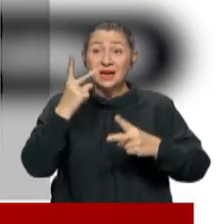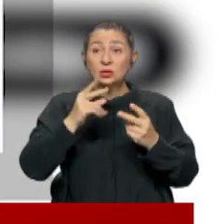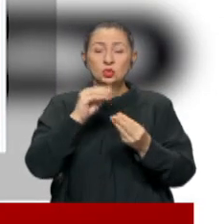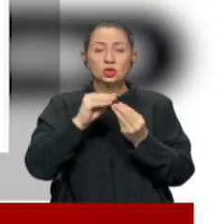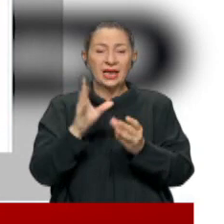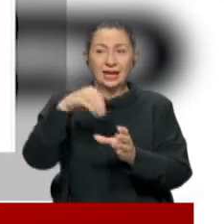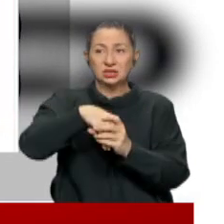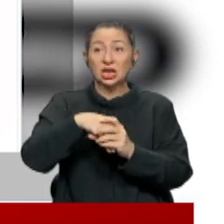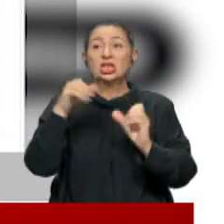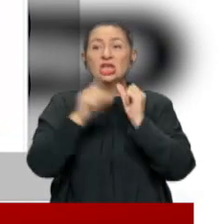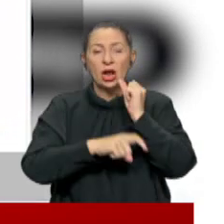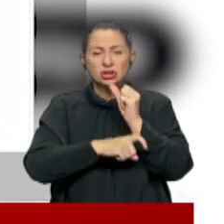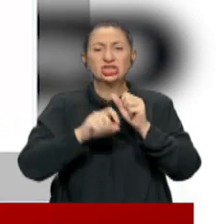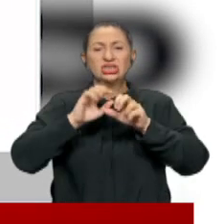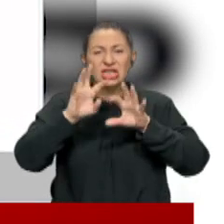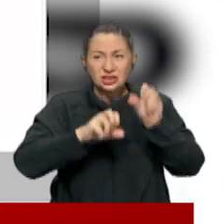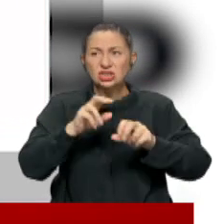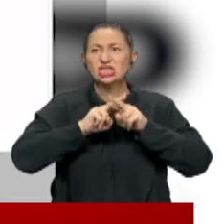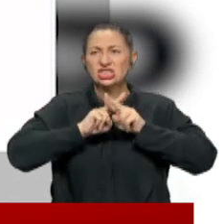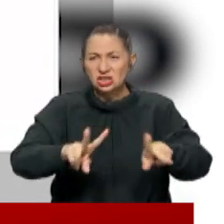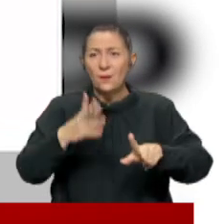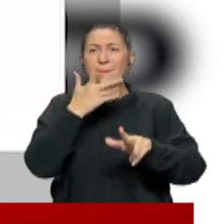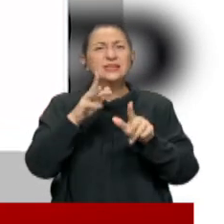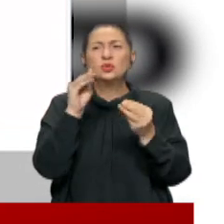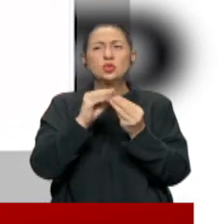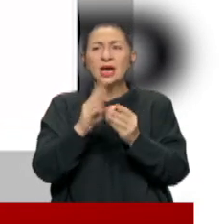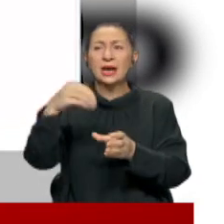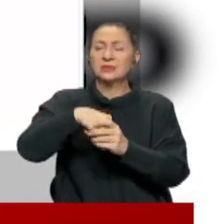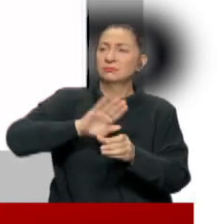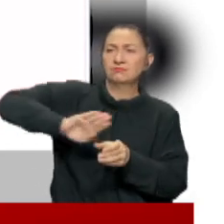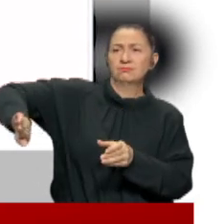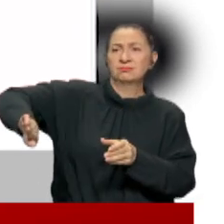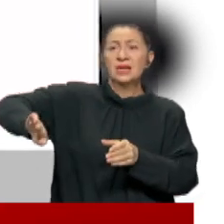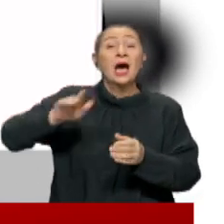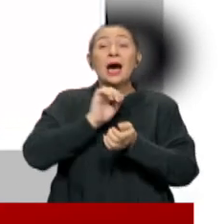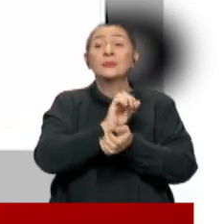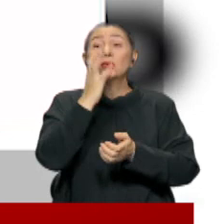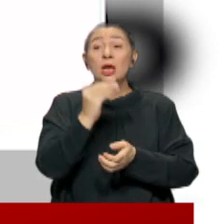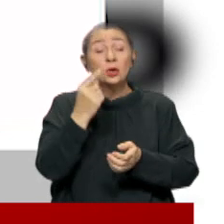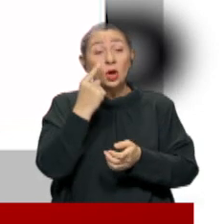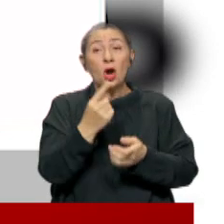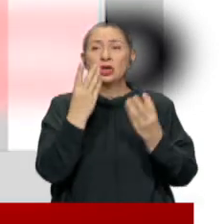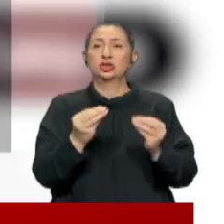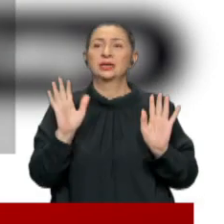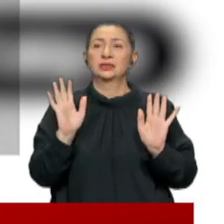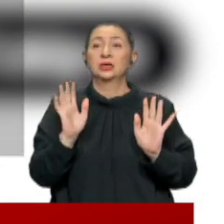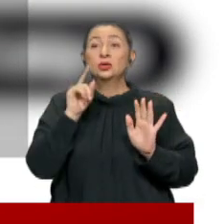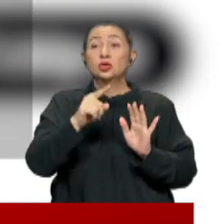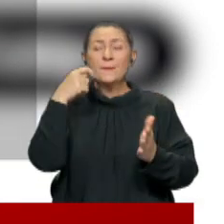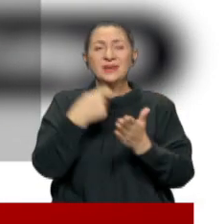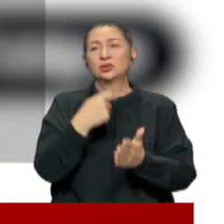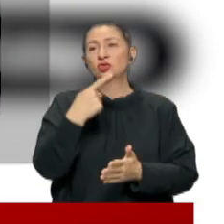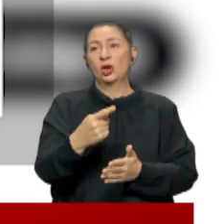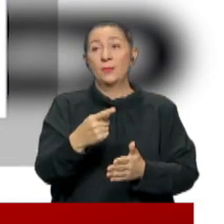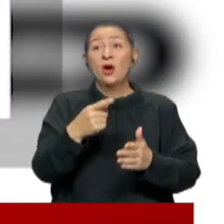başlı suçları kapsayacak terör taciz tecavüz ve benzeri suçlar kapsam dışı kalacak kader mahkumlarına yönelik olacaktır şunu da